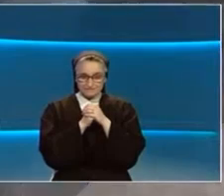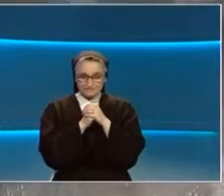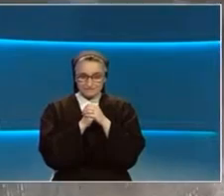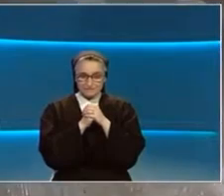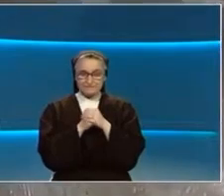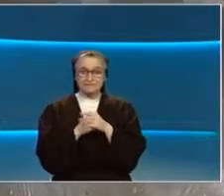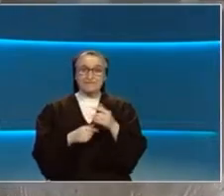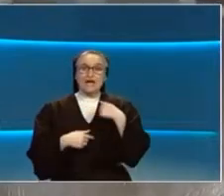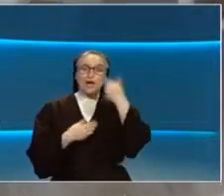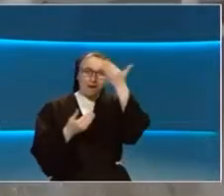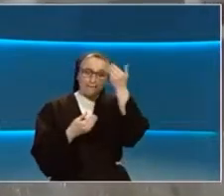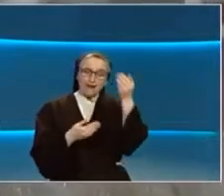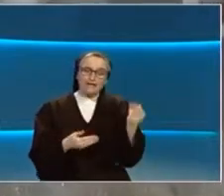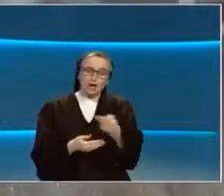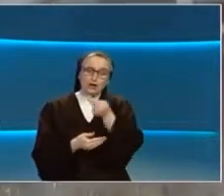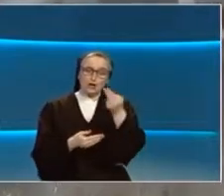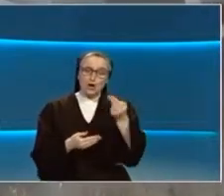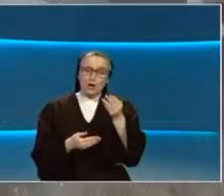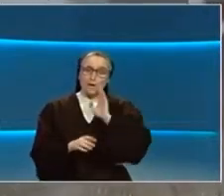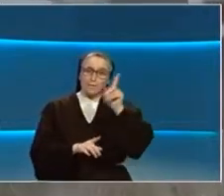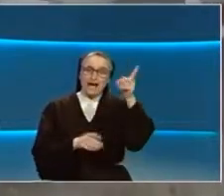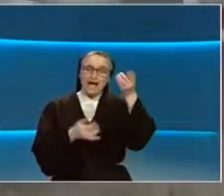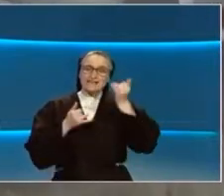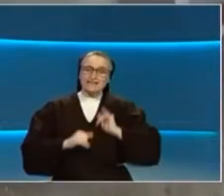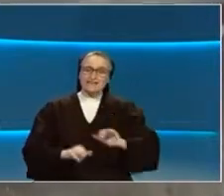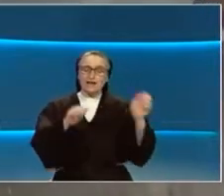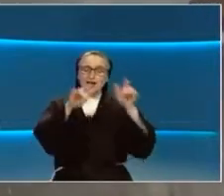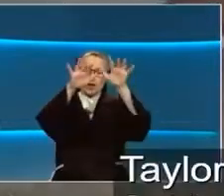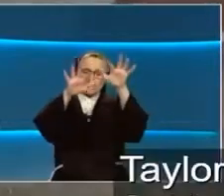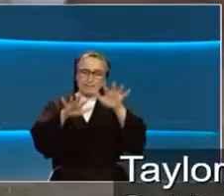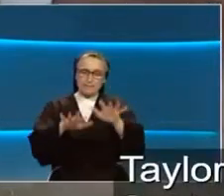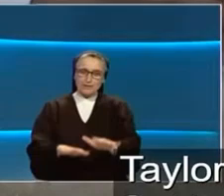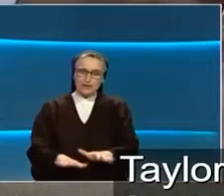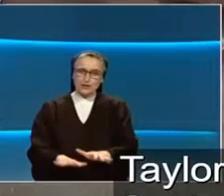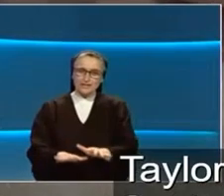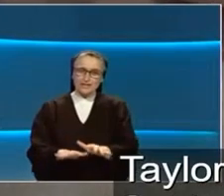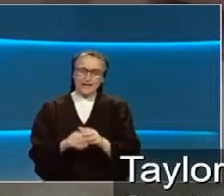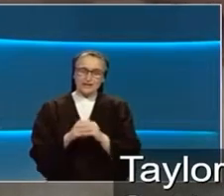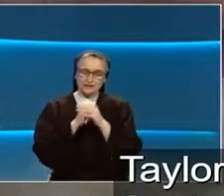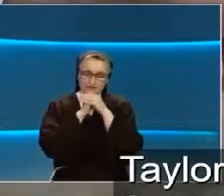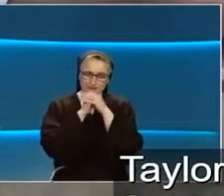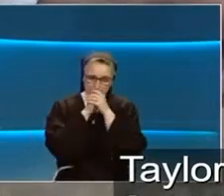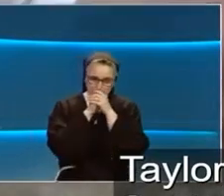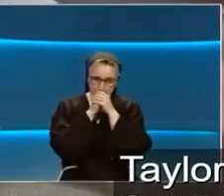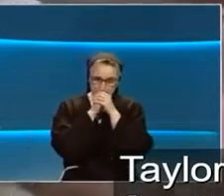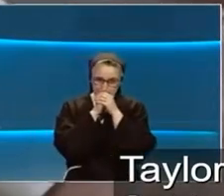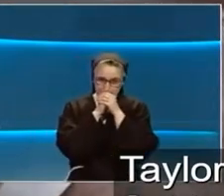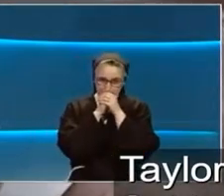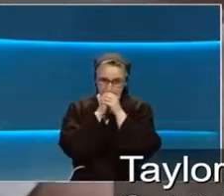Taylor, io te battezzo nel nome del Padre, del Figlio e dello Spirito Santo.